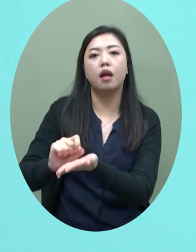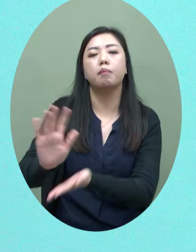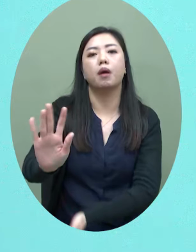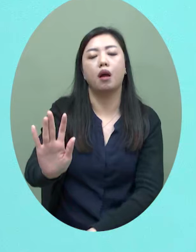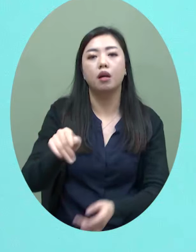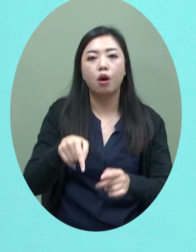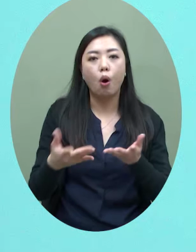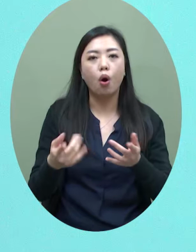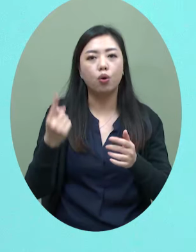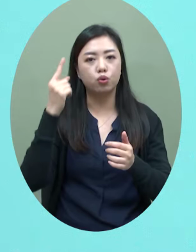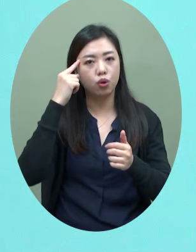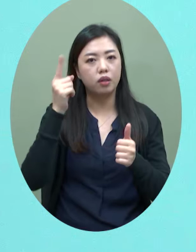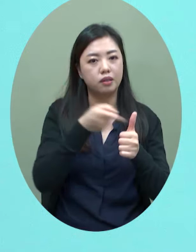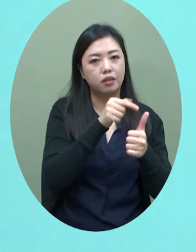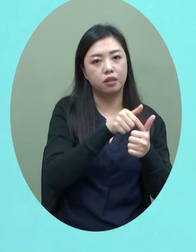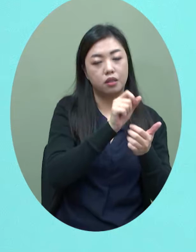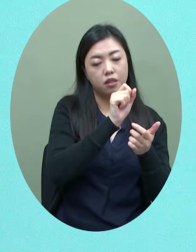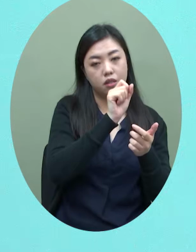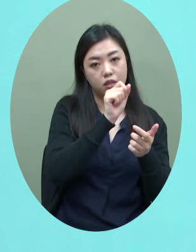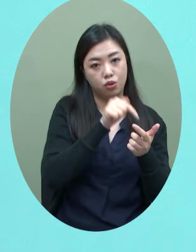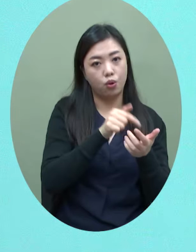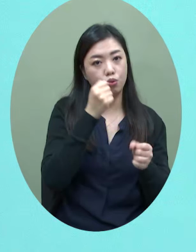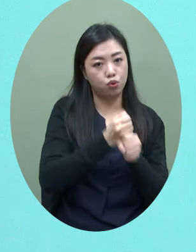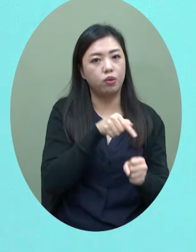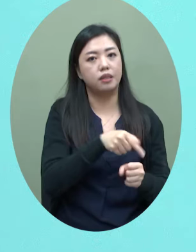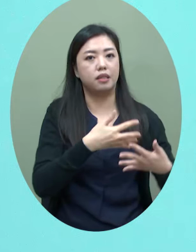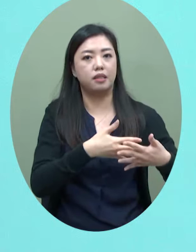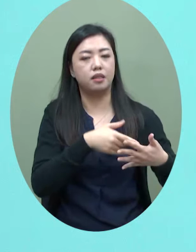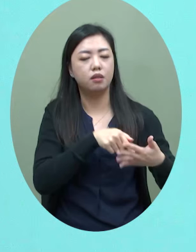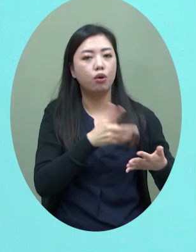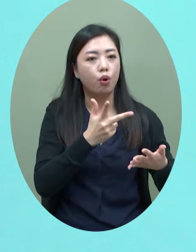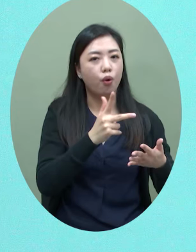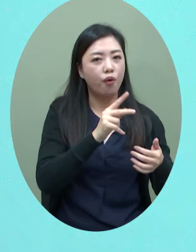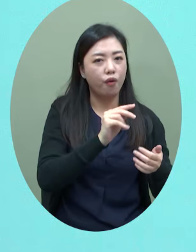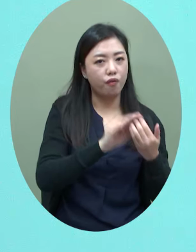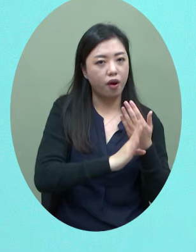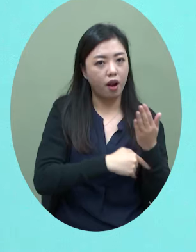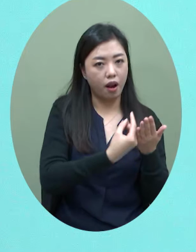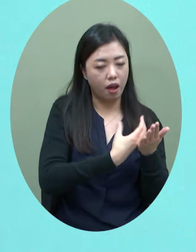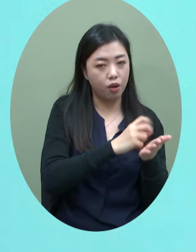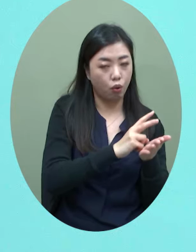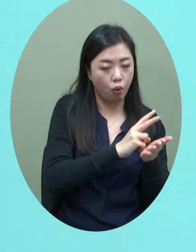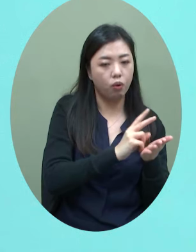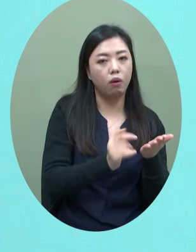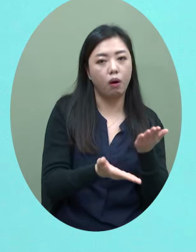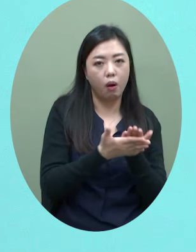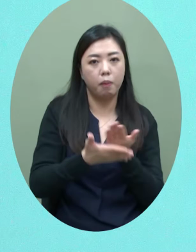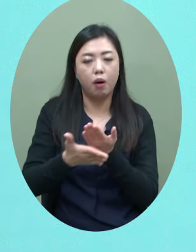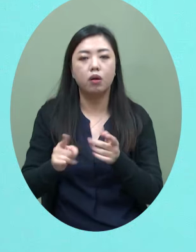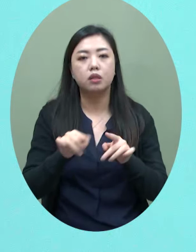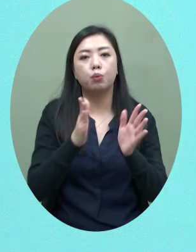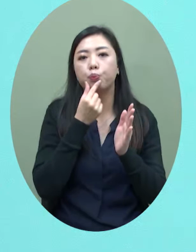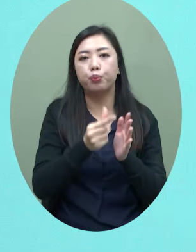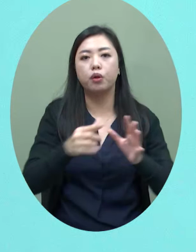做一件事。我哋要需要修訂香港唔同嘅法例或者係附屬法例咧，都係綜合式咁樣